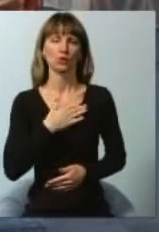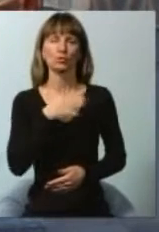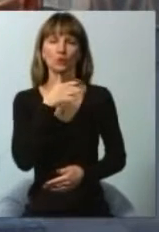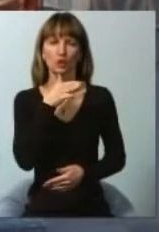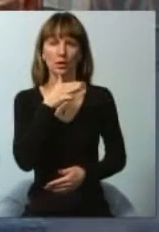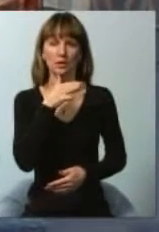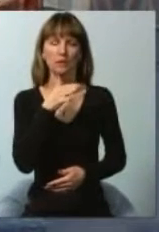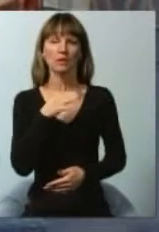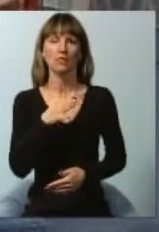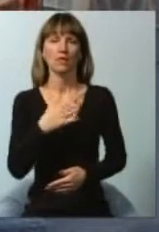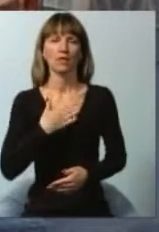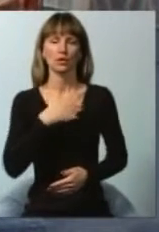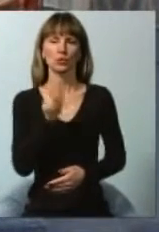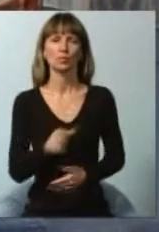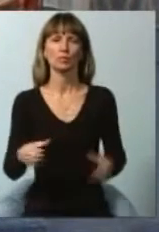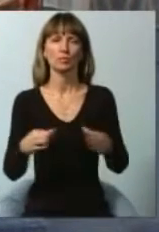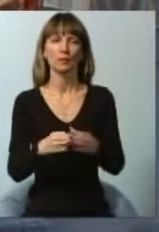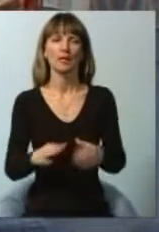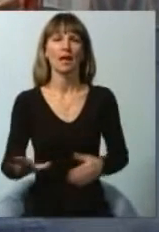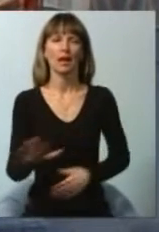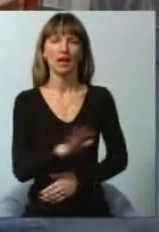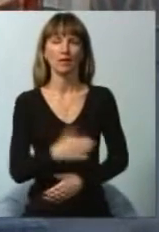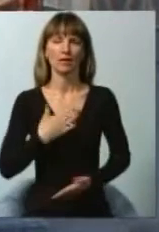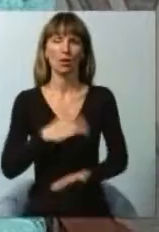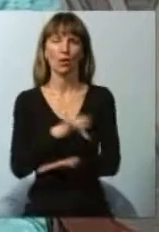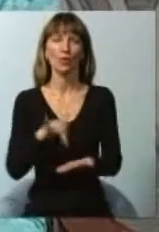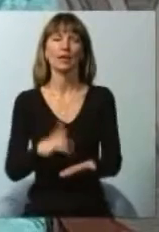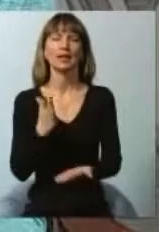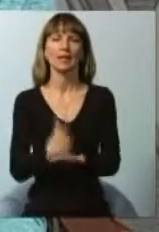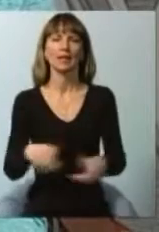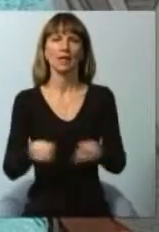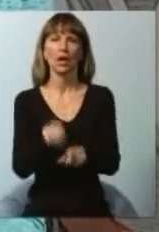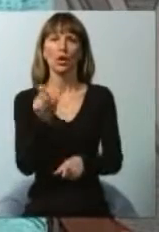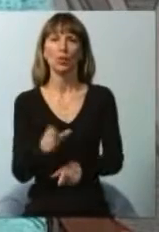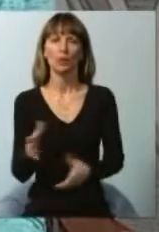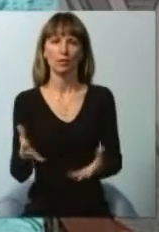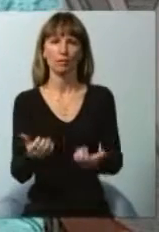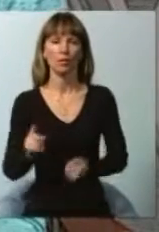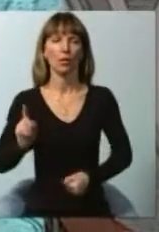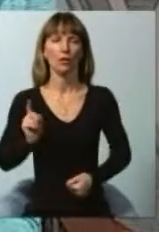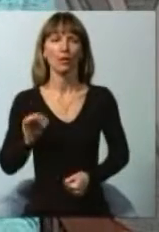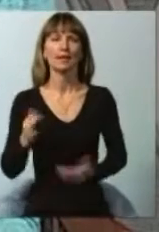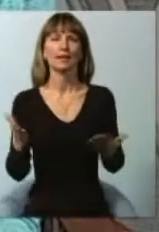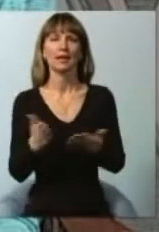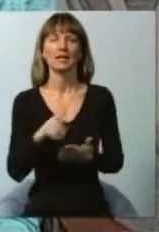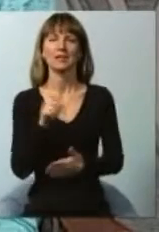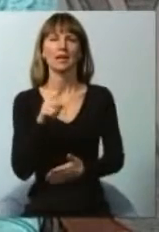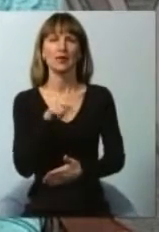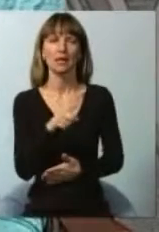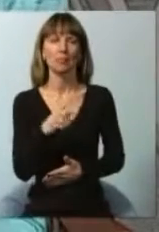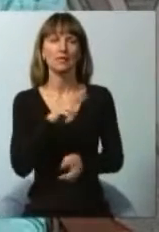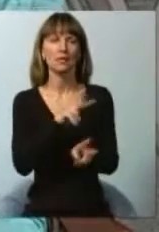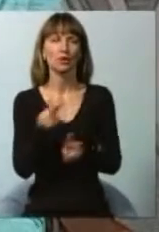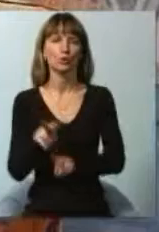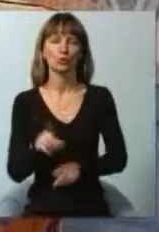нашому суспільстві, навіть у нашій країні та в нашому місті. Є такі люди, які наймають охоронців і які, власне, за ними і слідкують, щоб